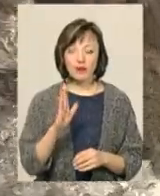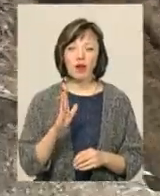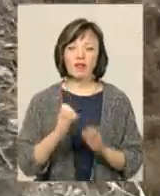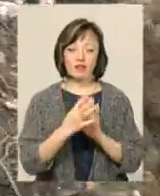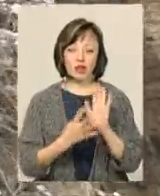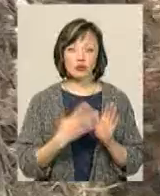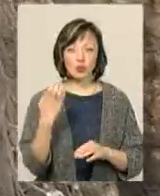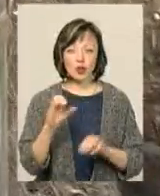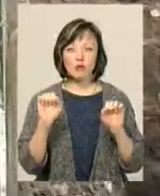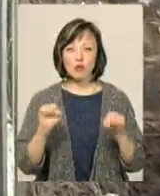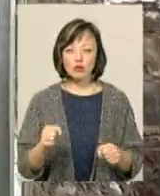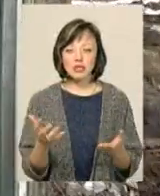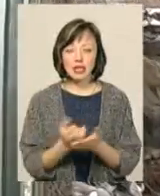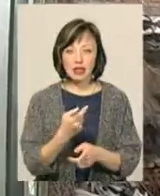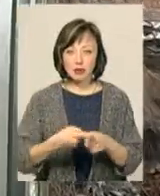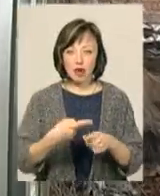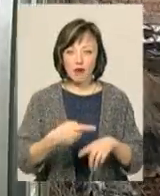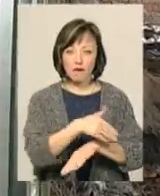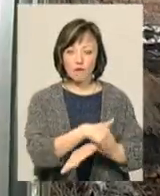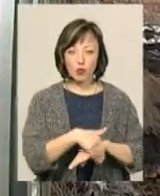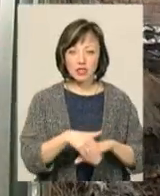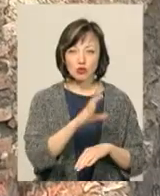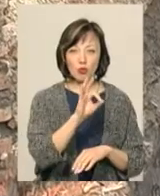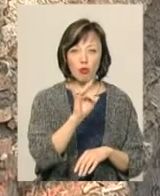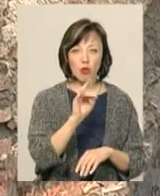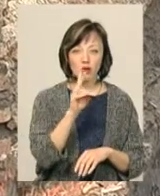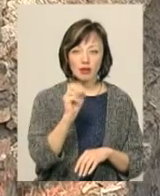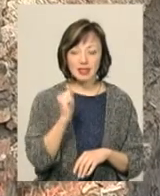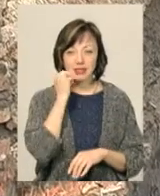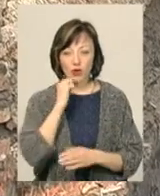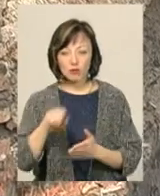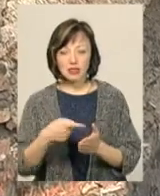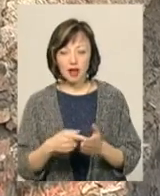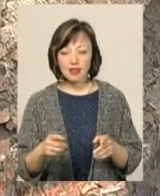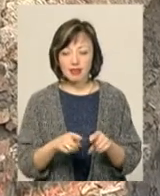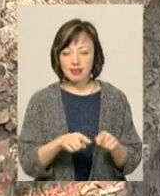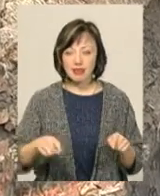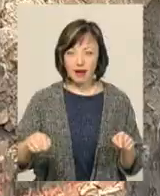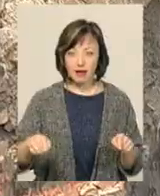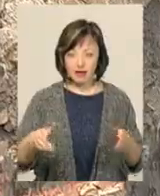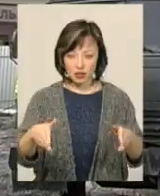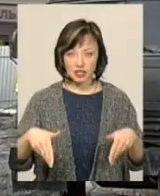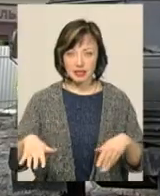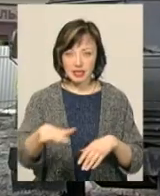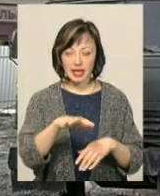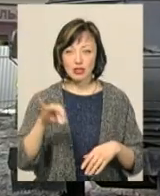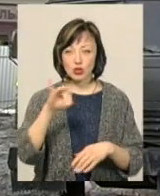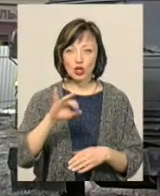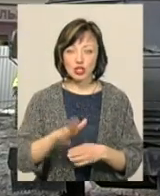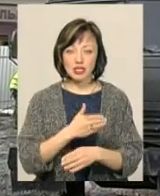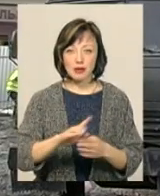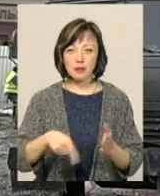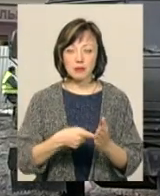вулиць Соборної та Староміської. Про це повідомив археолог Сергій Демитко. Нагадаю, на ділянці, яка знаходиться в історичній частині міста